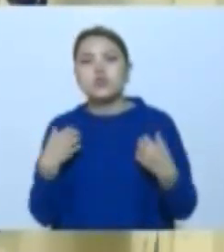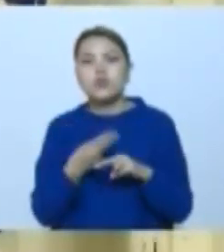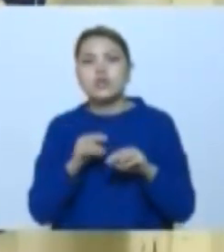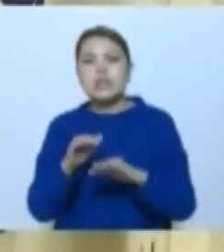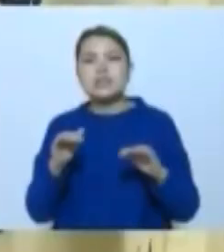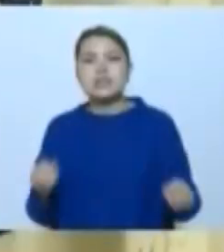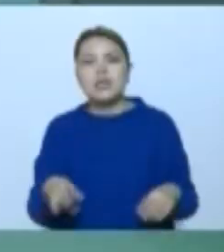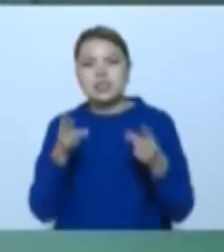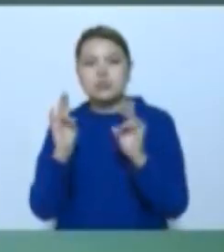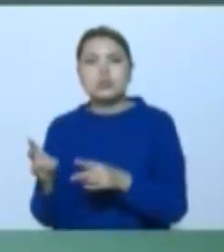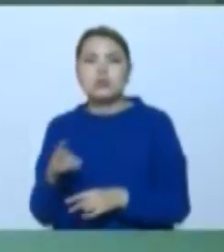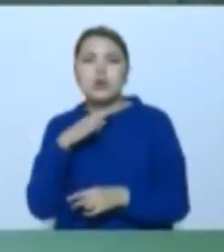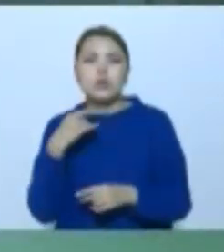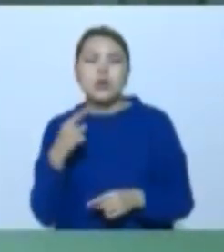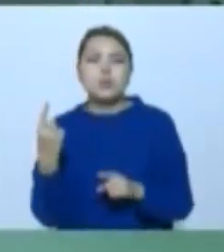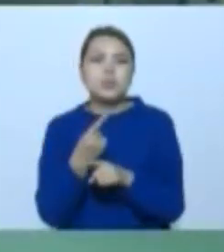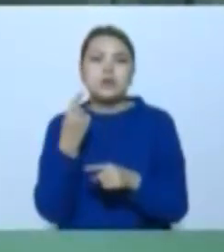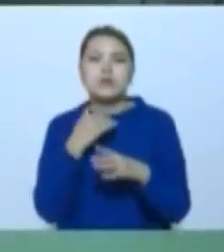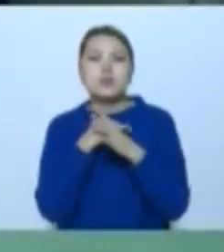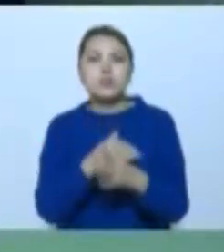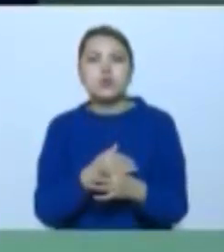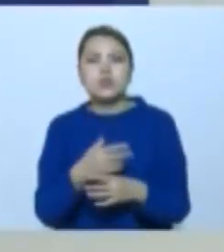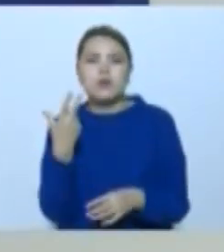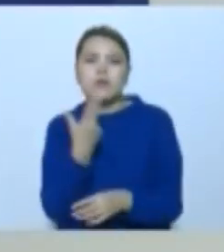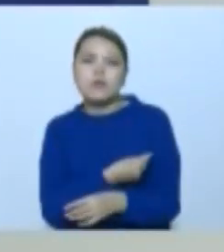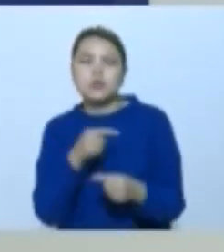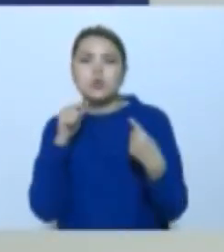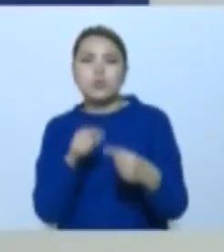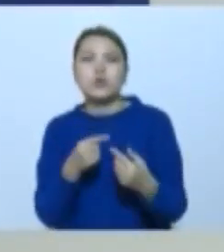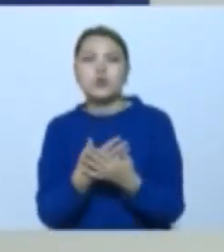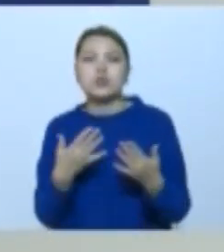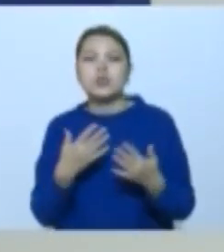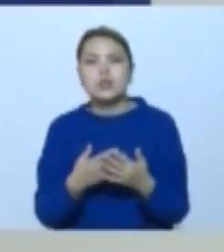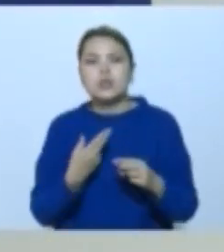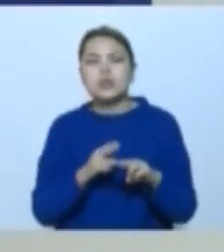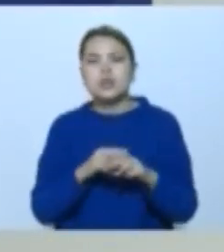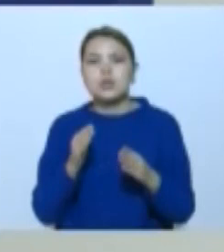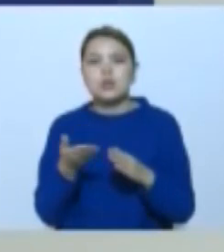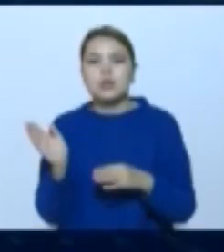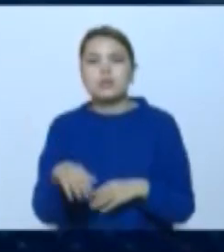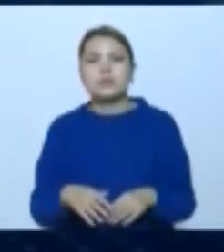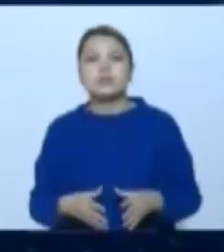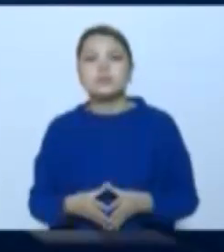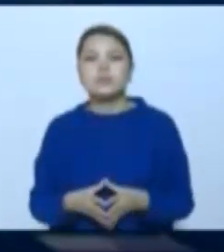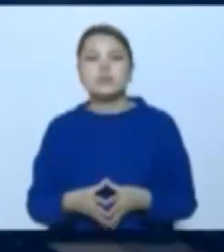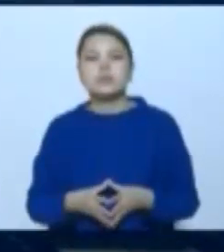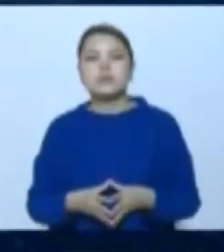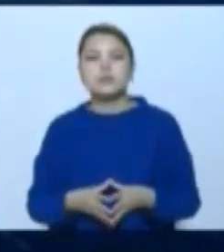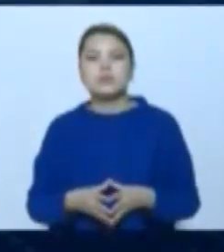дети. После оказания необходимой первой помощи и вакцинации против бешенства пострадавших отправляют домой.